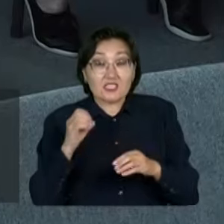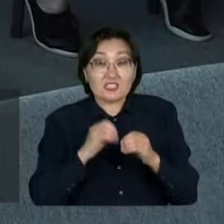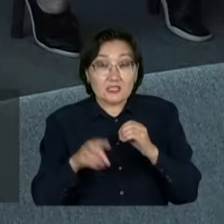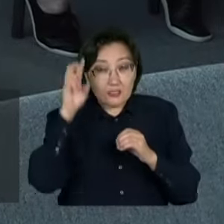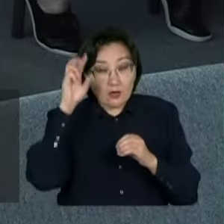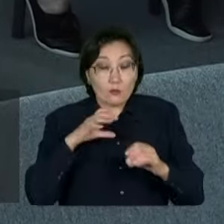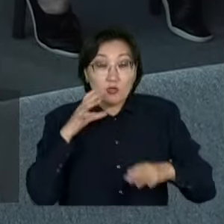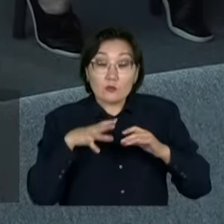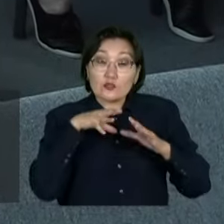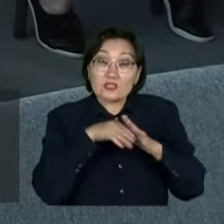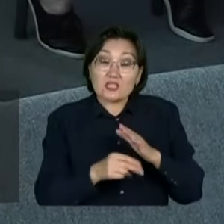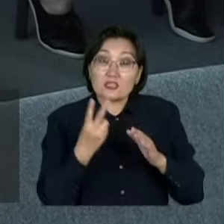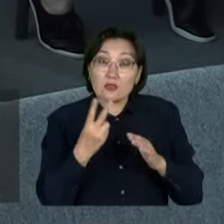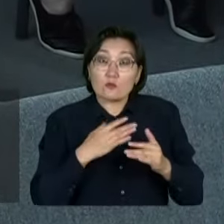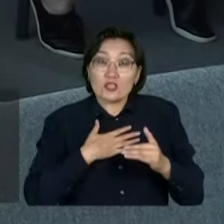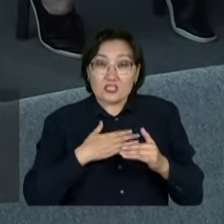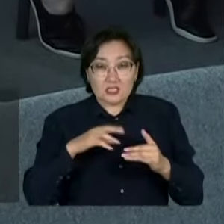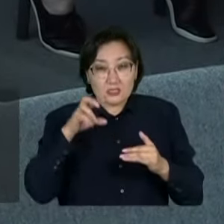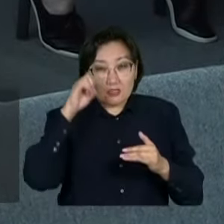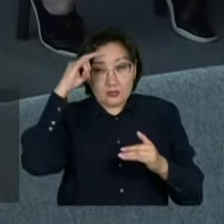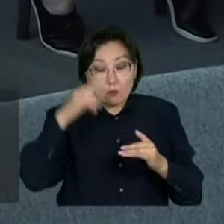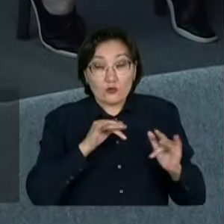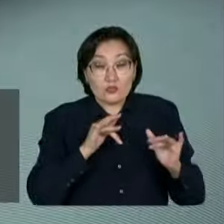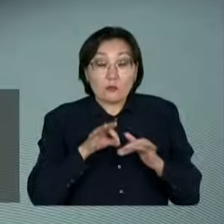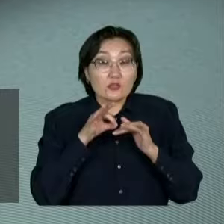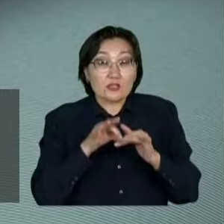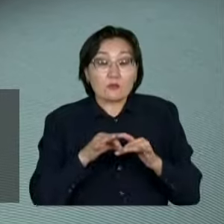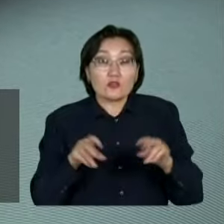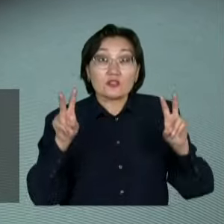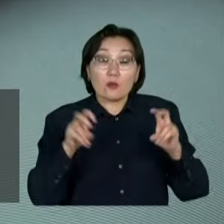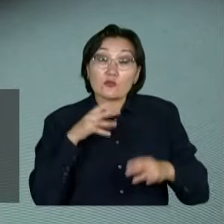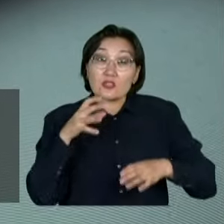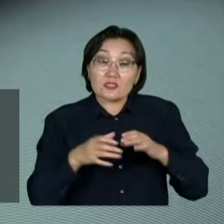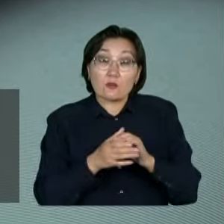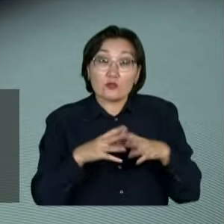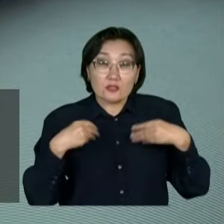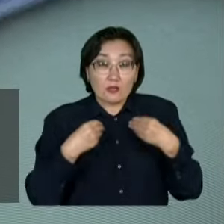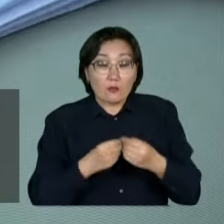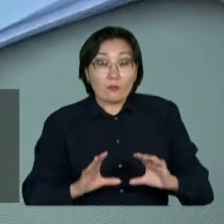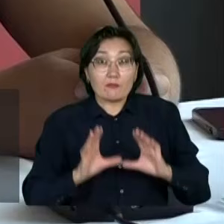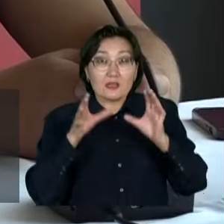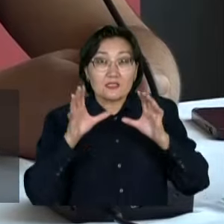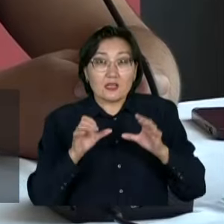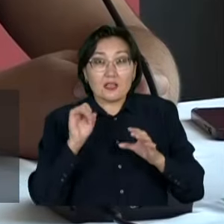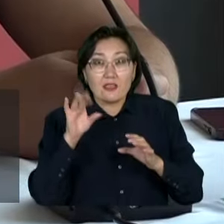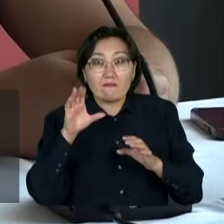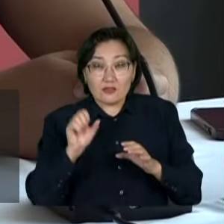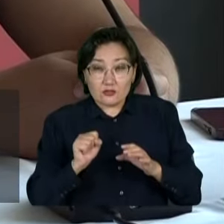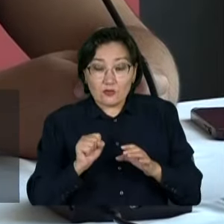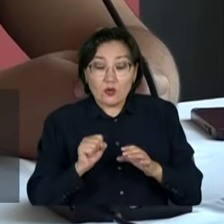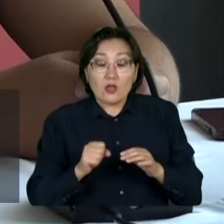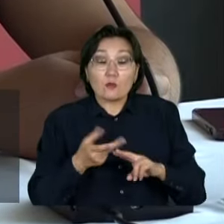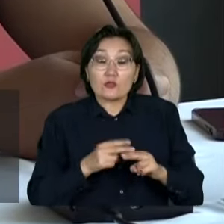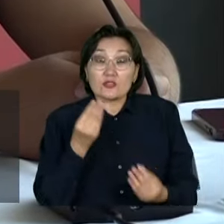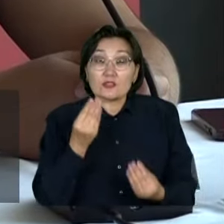стран мира, в том числе 2 из нашей страны. Мероприятие пройдет под эгидой Международной федерации баскетбола ФИБА. Посмотреть эту игру